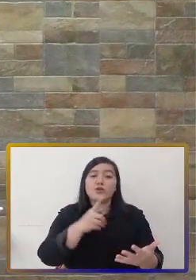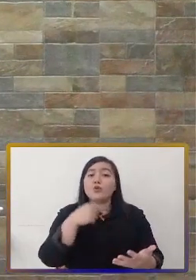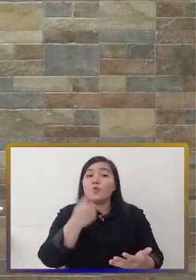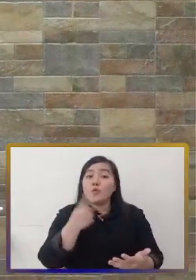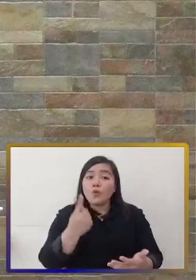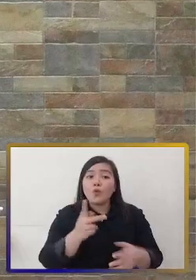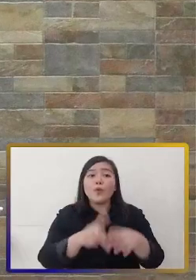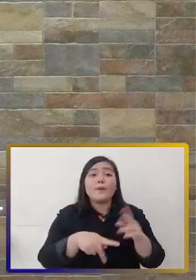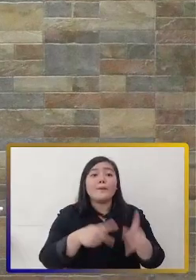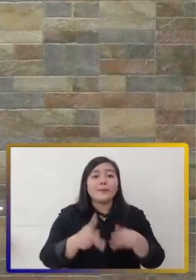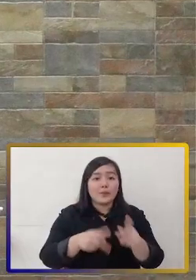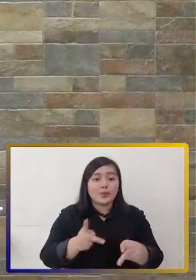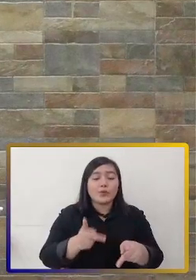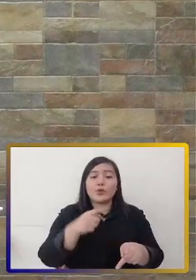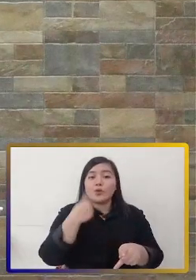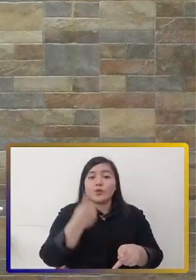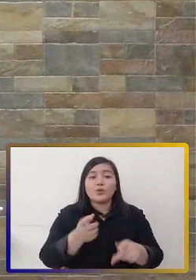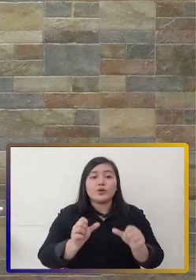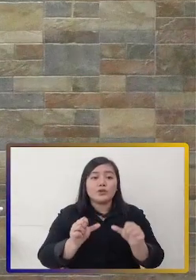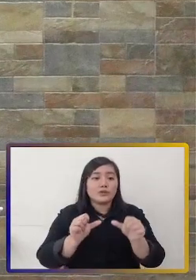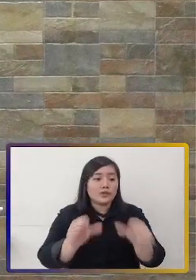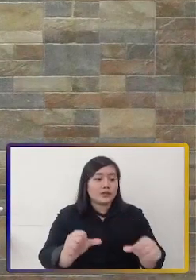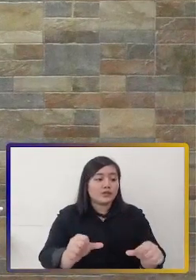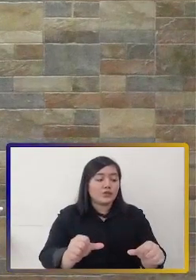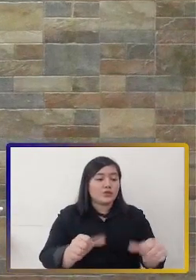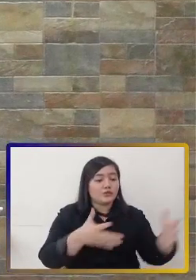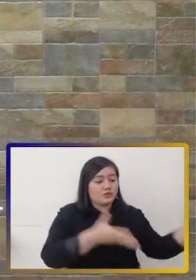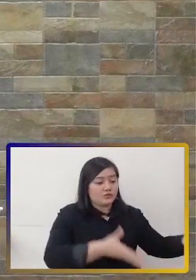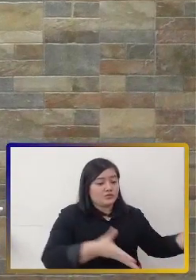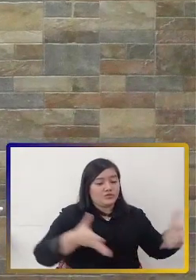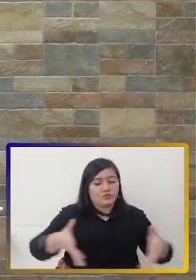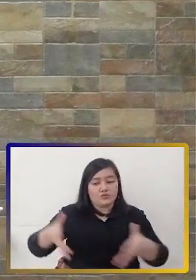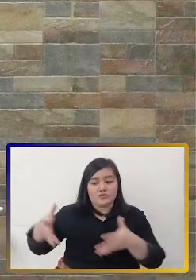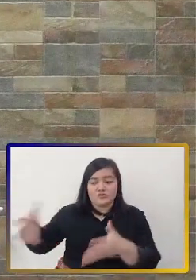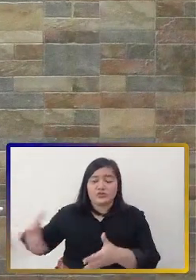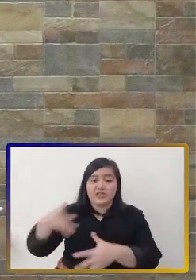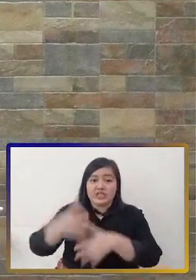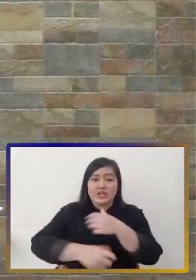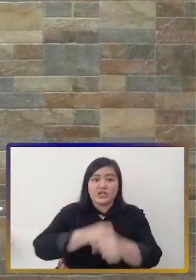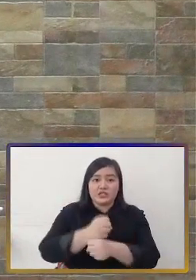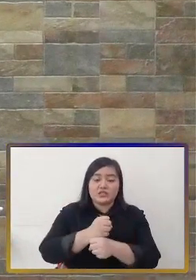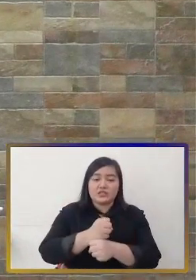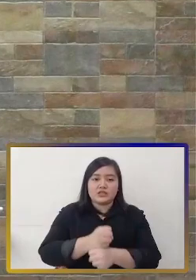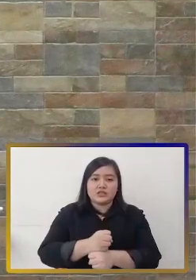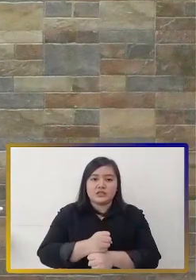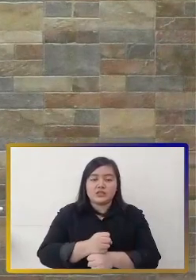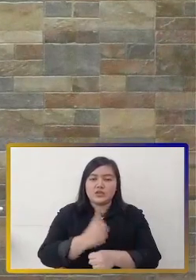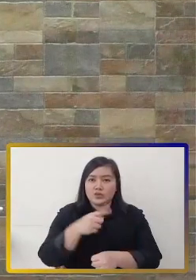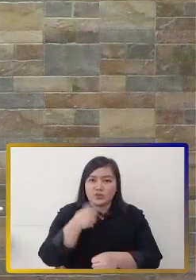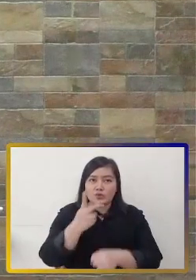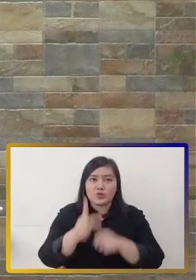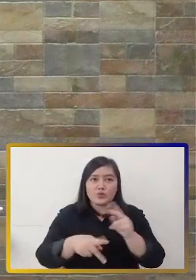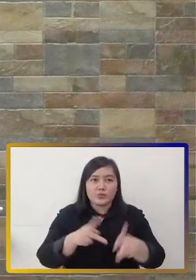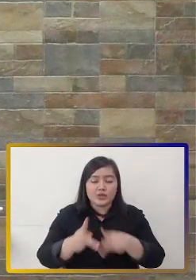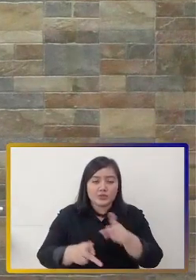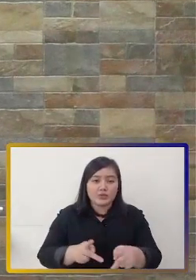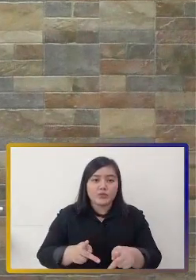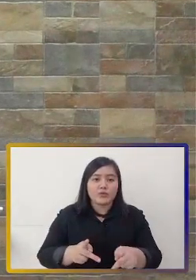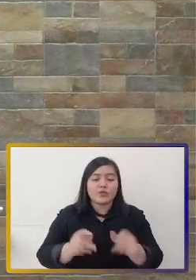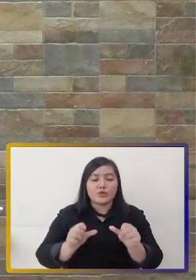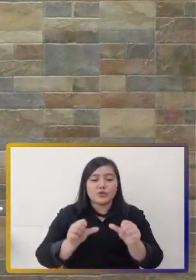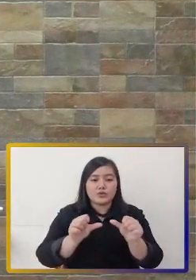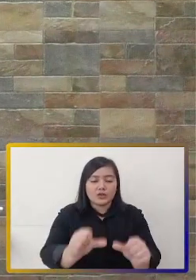mga nagpatuloy? Naunawaan niyo po, mga kapatid? Sino yung mga nagpatuloy, mga